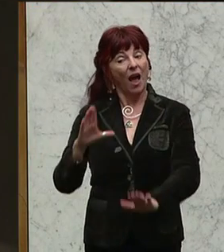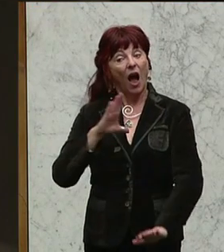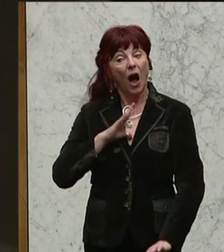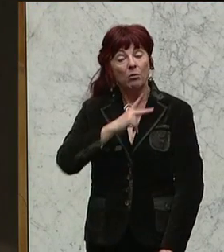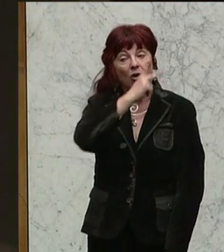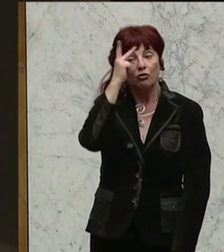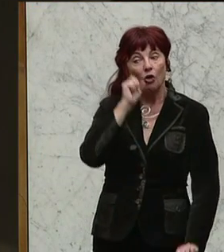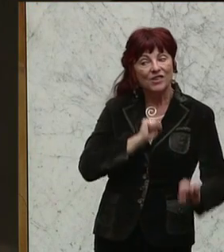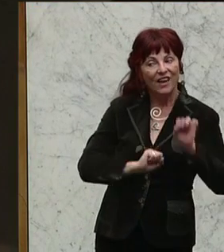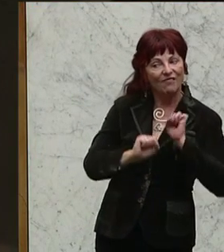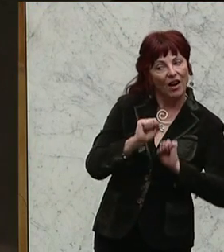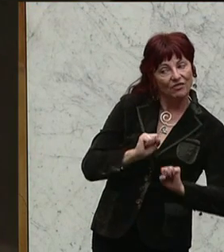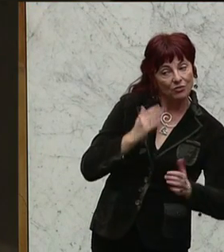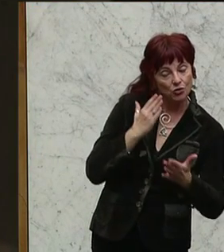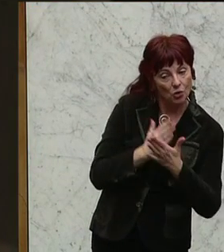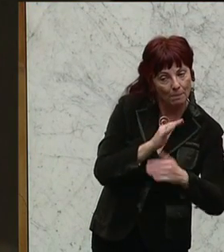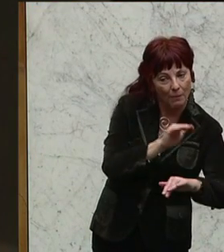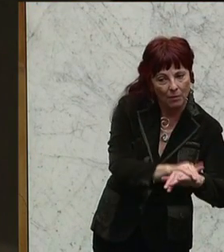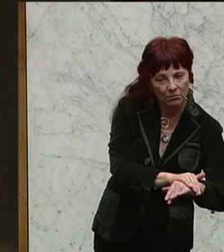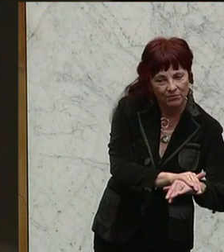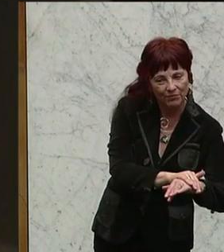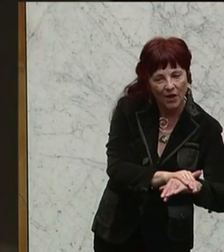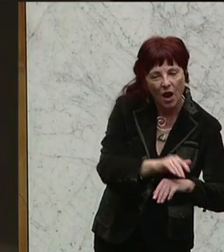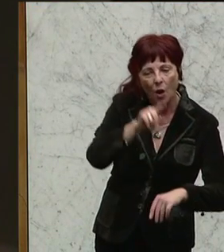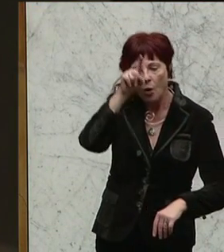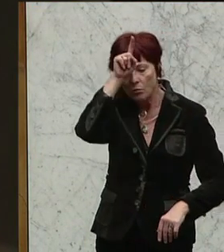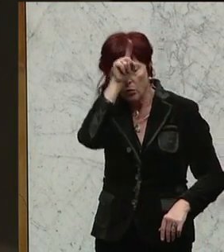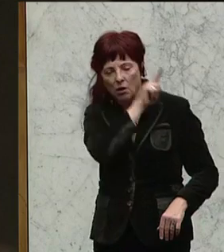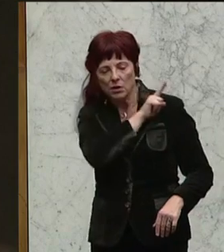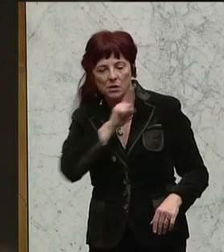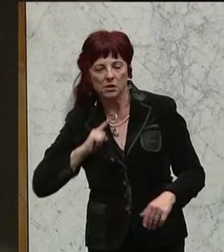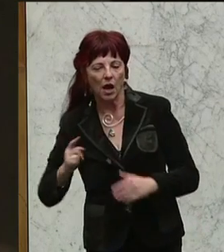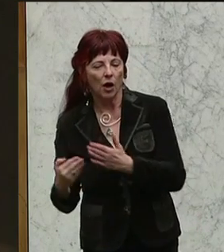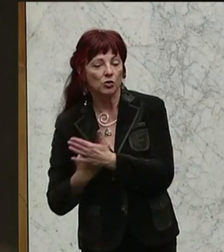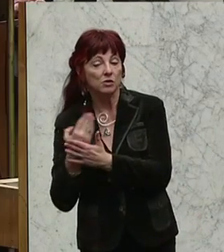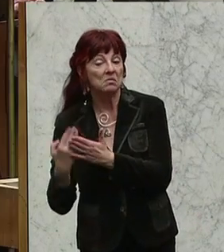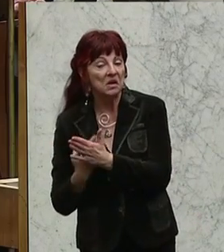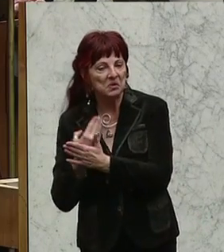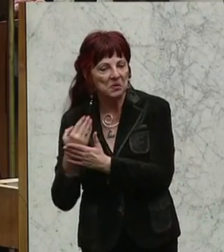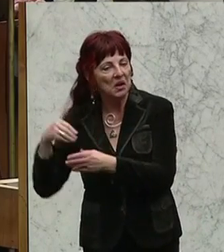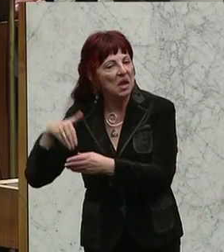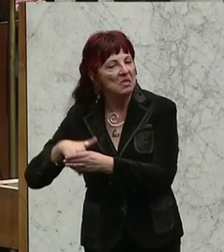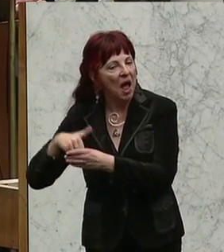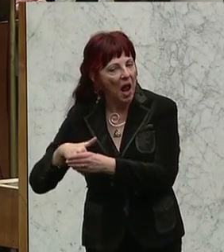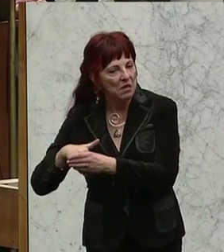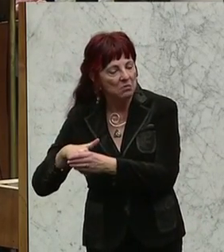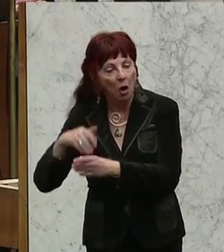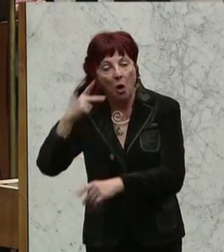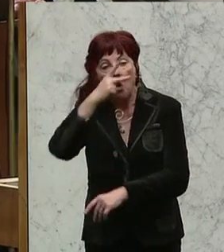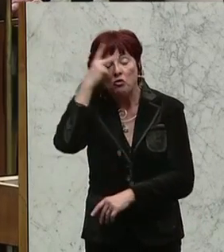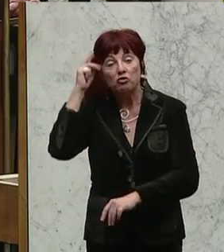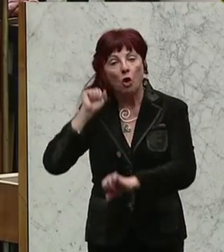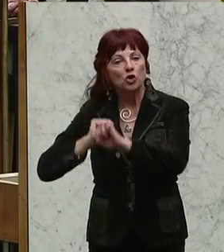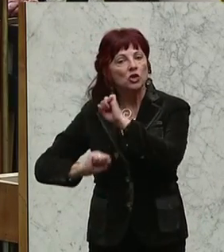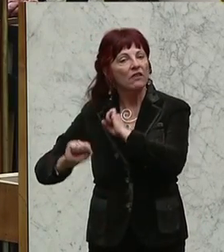festzuhalten dass bislang in der Polizeiausbildung die Einrichtung der Volksanwaltschaft entweder überhaupt